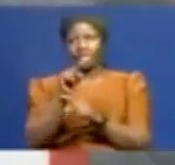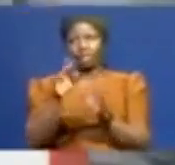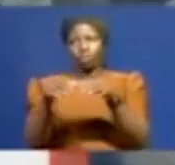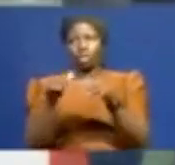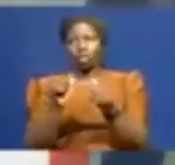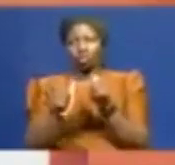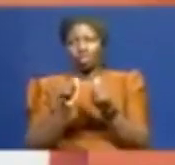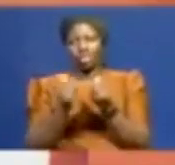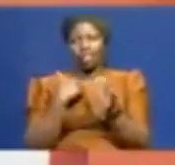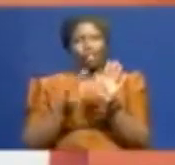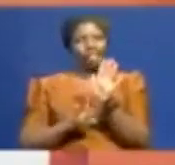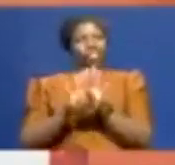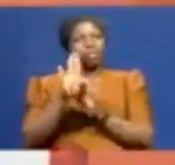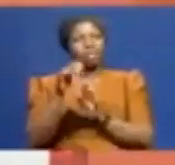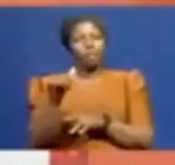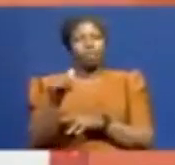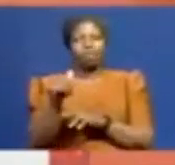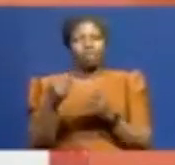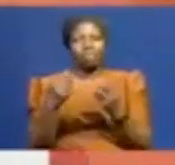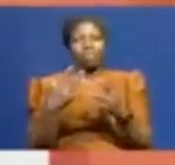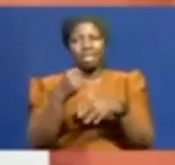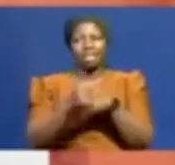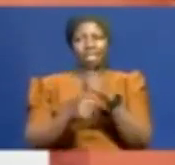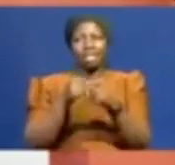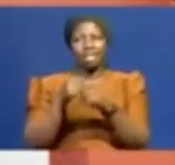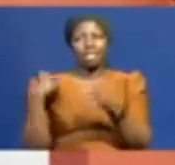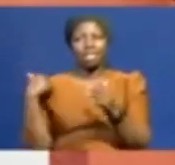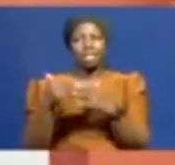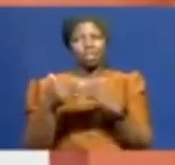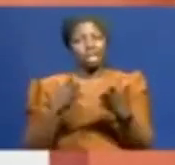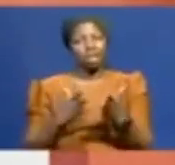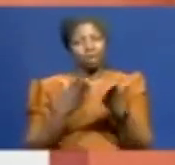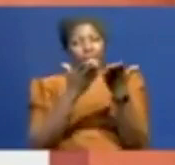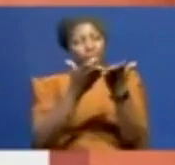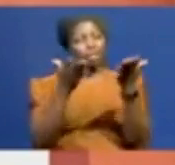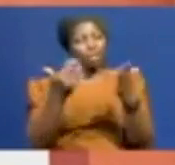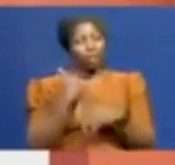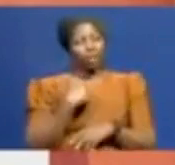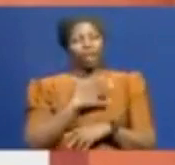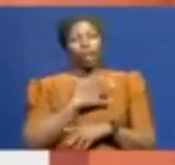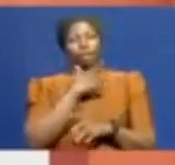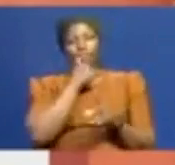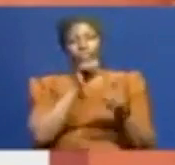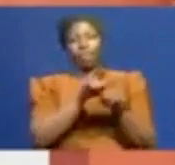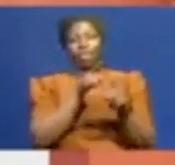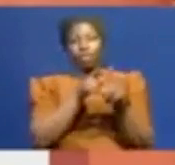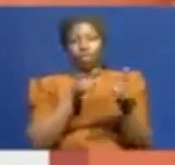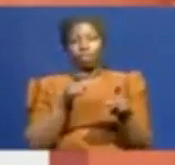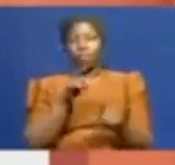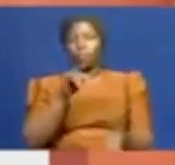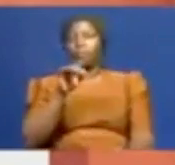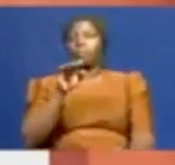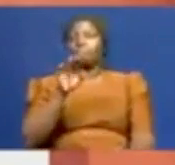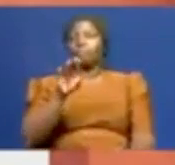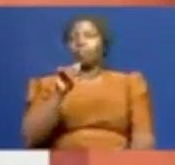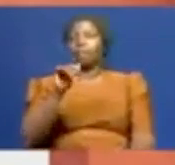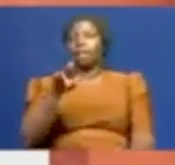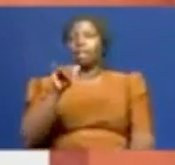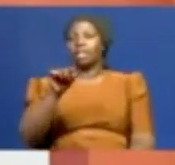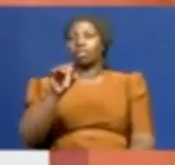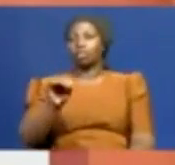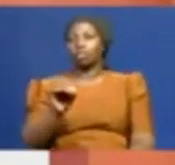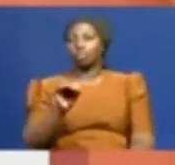miaka mingi. In our midst we have our brothers from Baringo as well, and